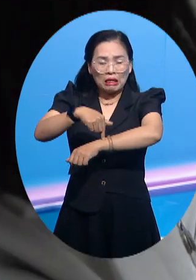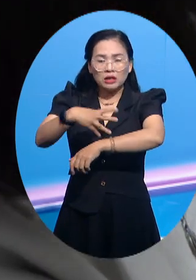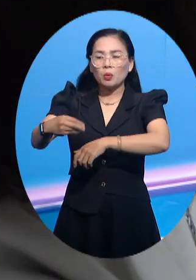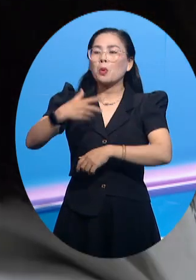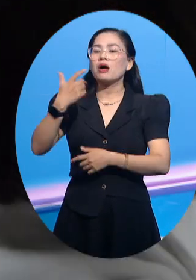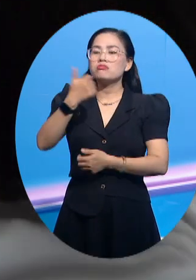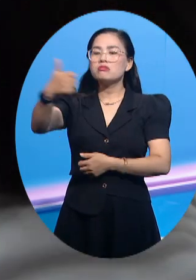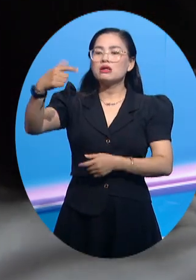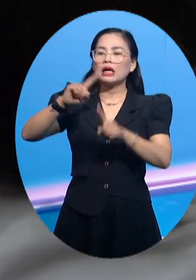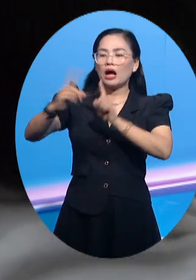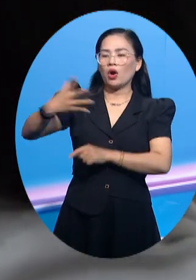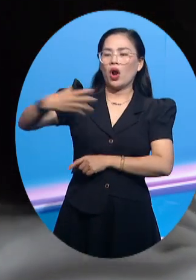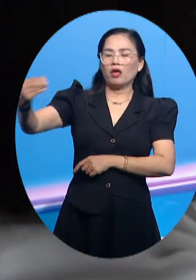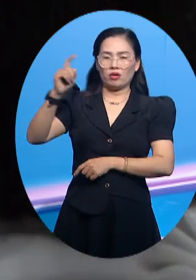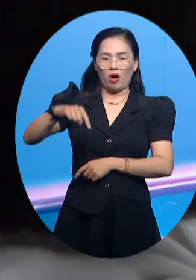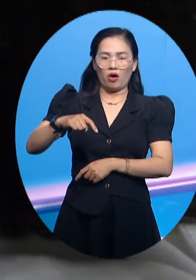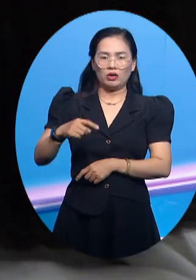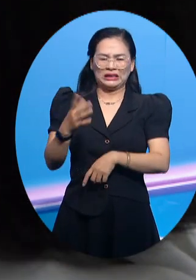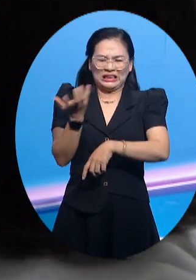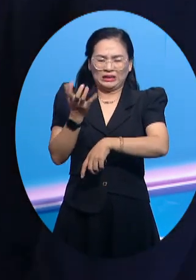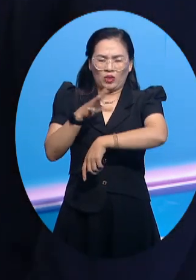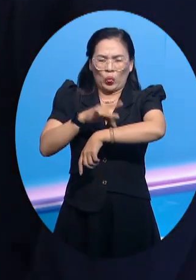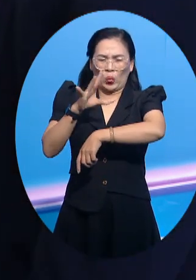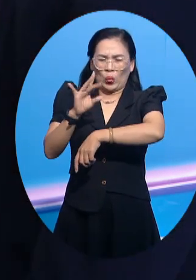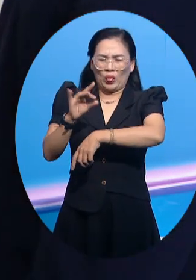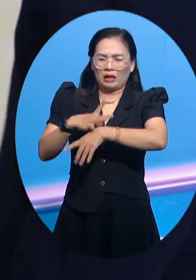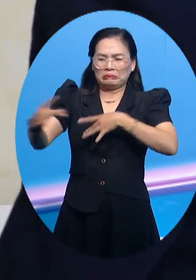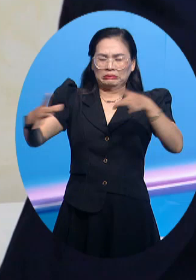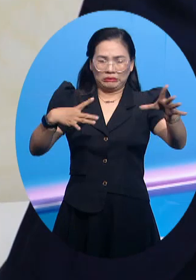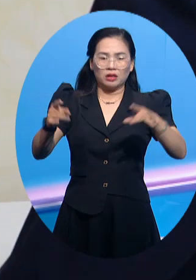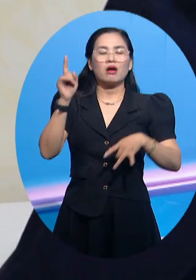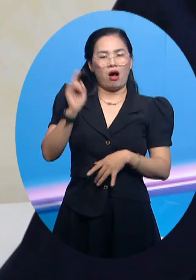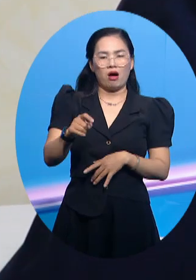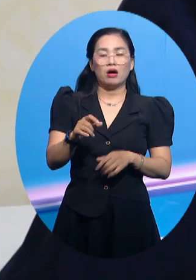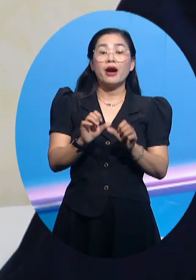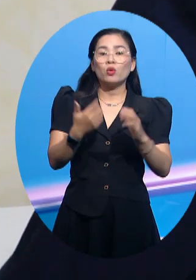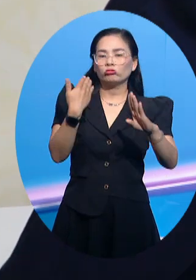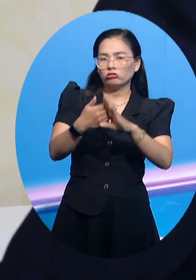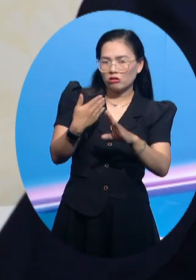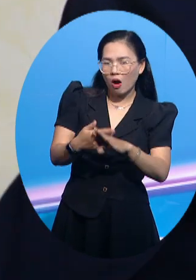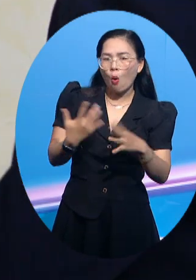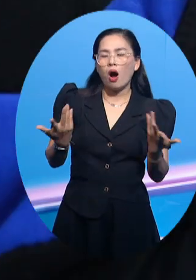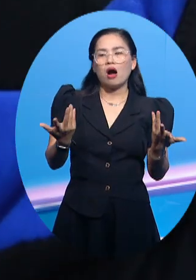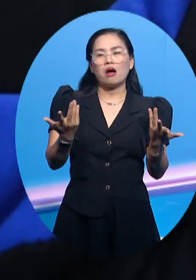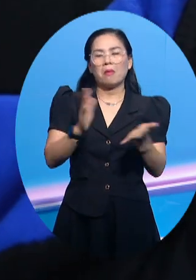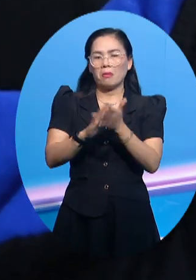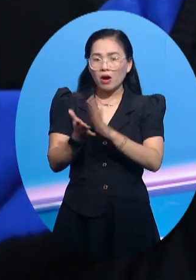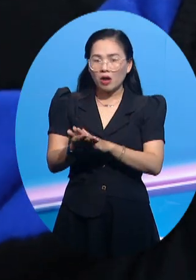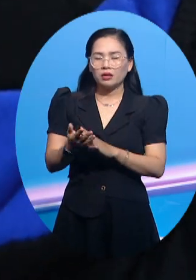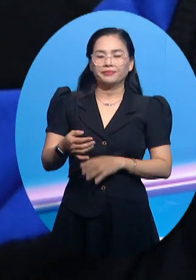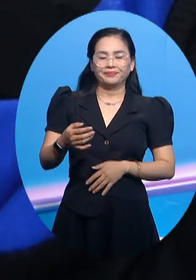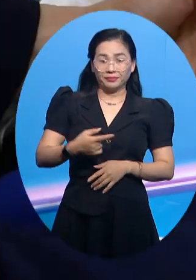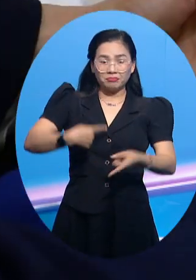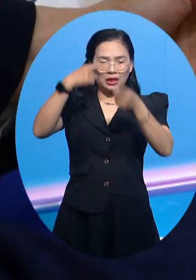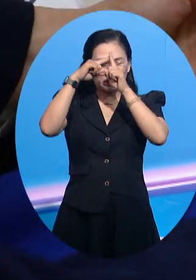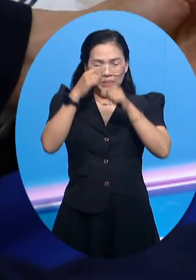chất dịch rỉ ra từ các vết trợt da, rỉ dịch. Bệnh thường lây truyền trong các trường học và cơ sở chăm sóc trẻ em. Các bác sĩ khuyến cáo